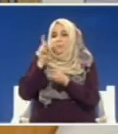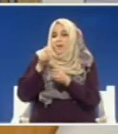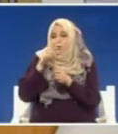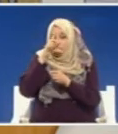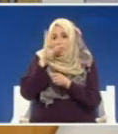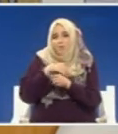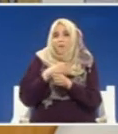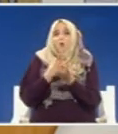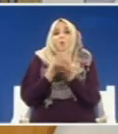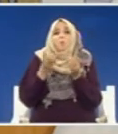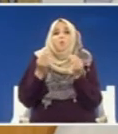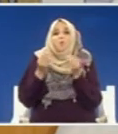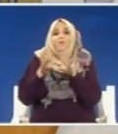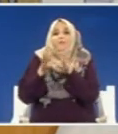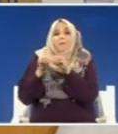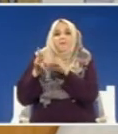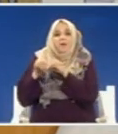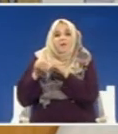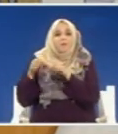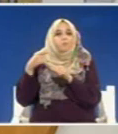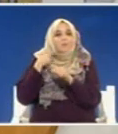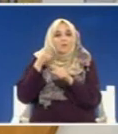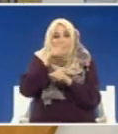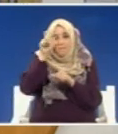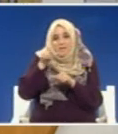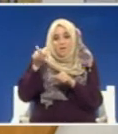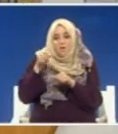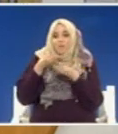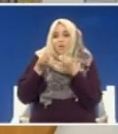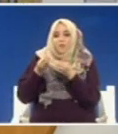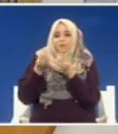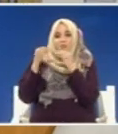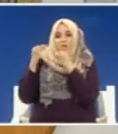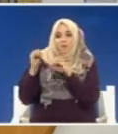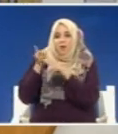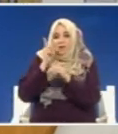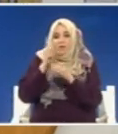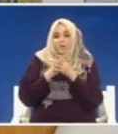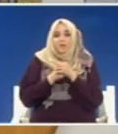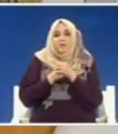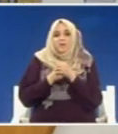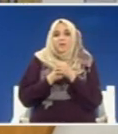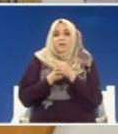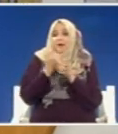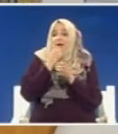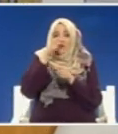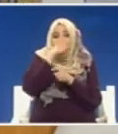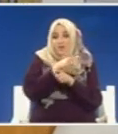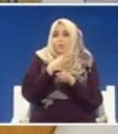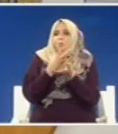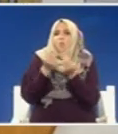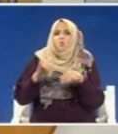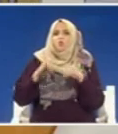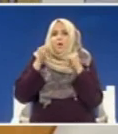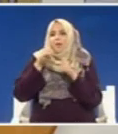كم من أسرة شردها هذا الشخص؟ كم من شاب كان سبب انحرافه